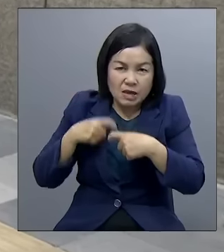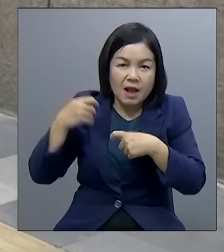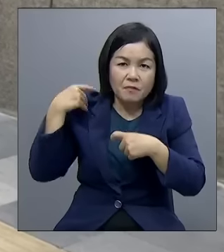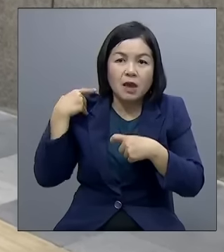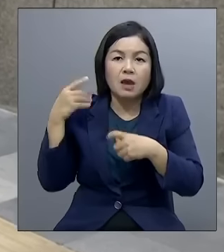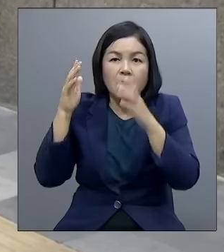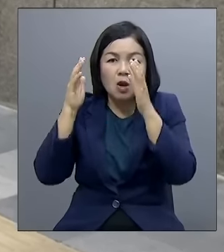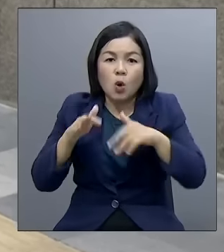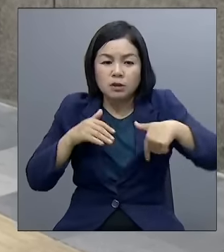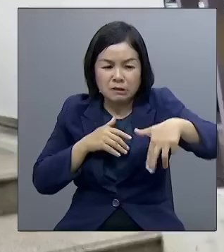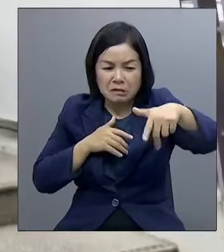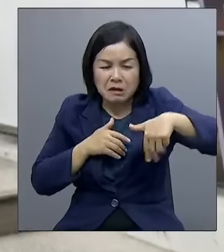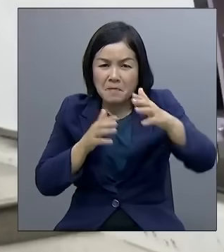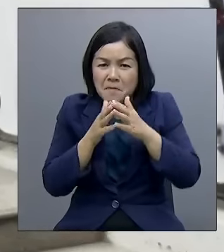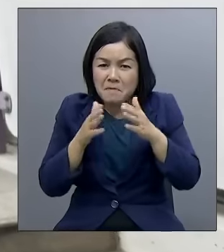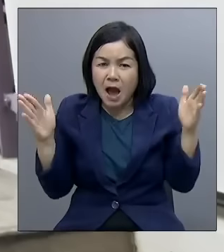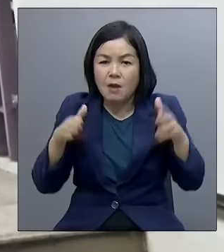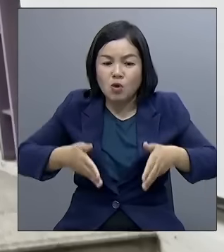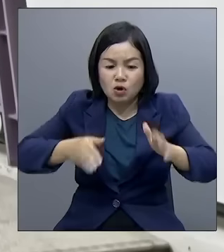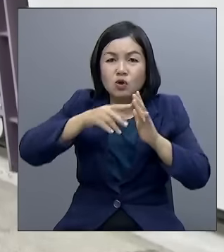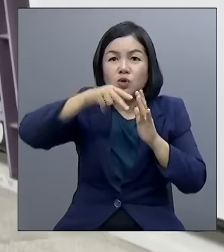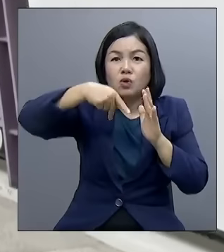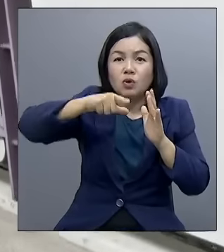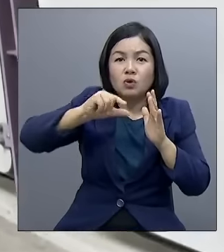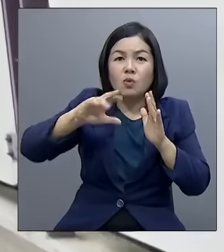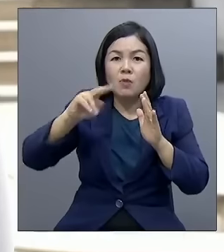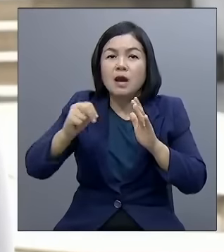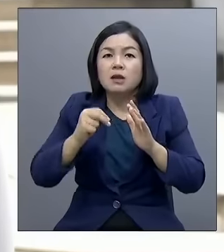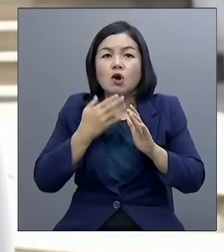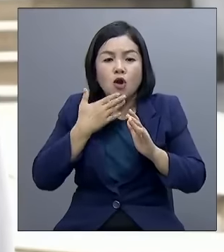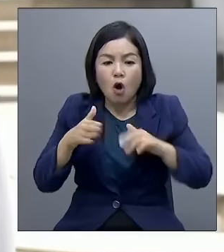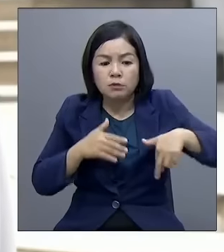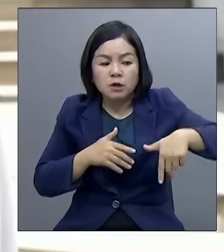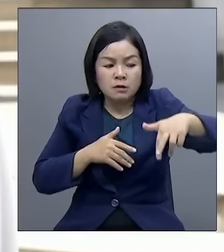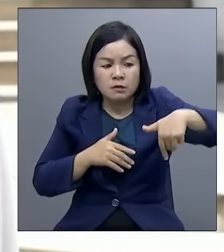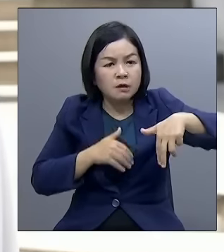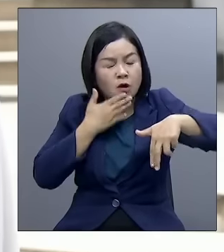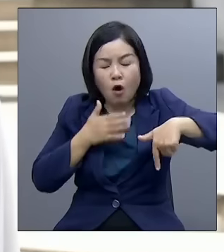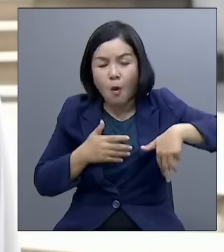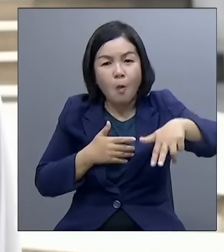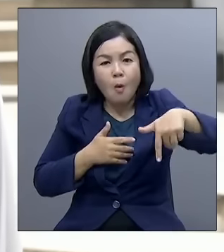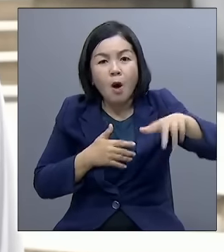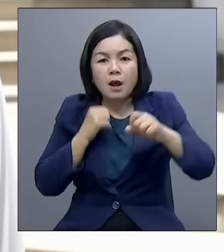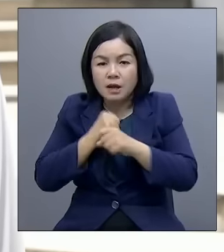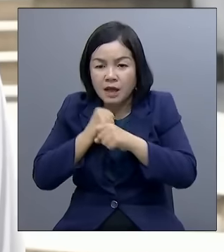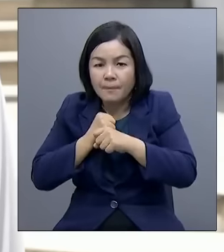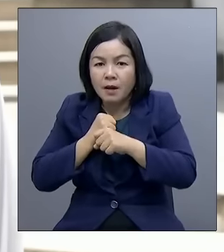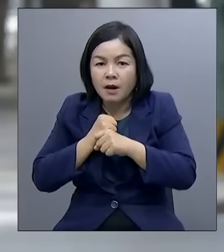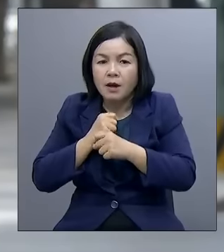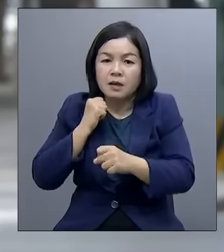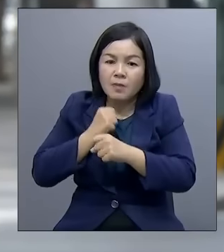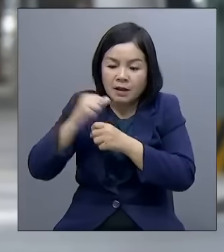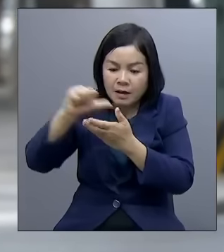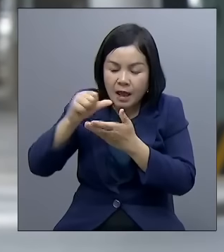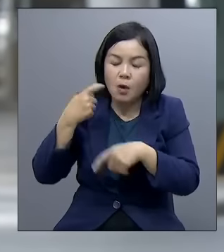งานเนี่ยเยอะเส้นเพลินเสียดลาดดำริเนี่ยจะมีคนใช้งานตลอด24ชั่วโมงเลยคือคนเดินเยอะมากเพราะฉะนั้นระหว่างปรับปรุงก็จะค่อนข้างยากนิดนึงครับ